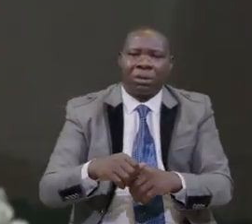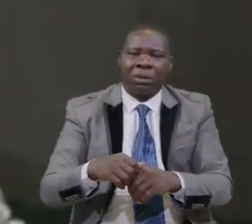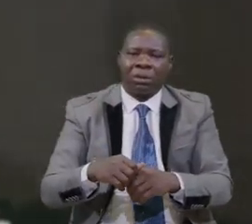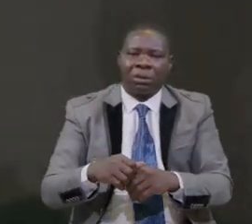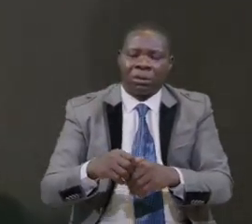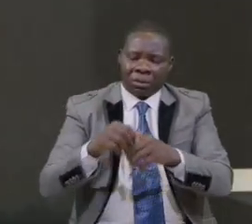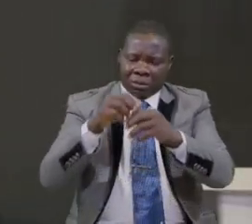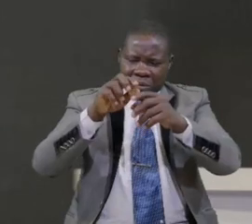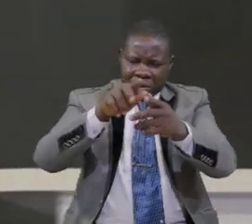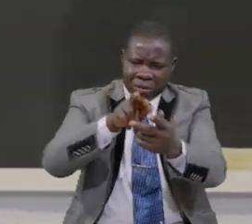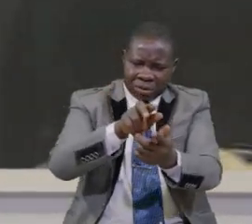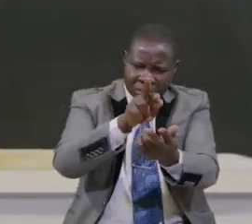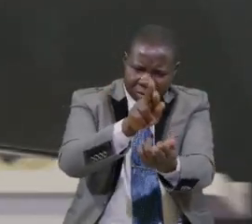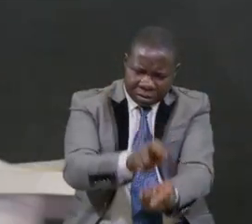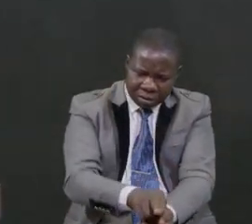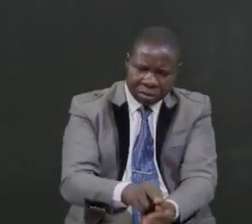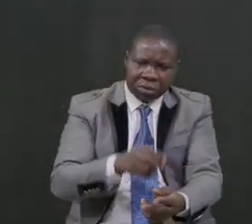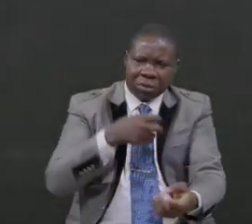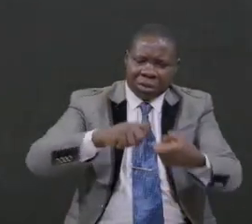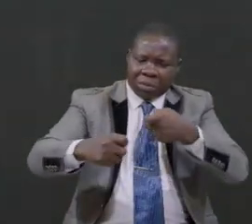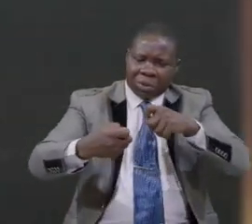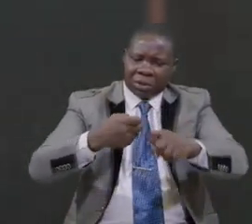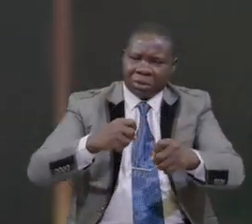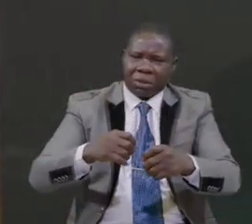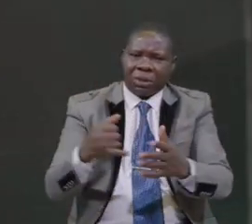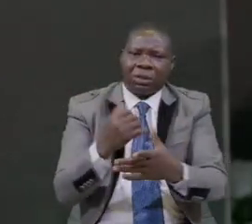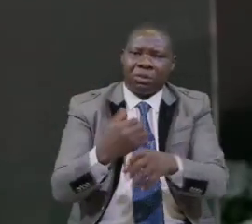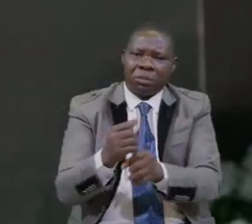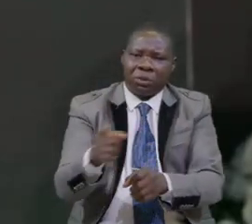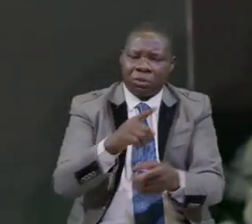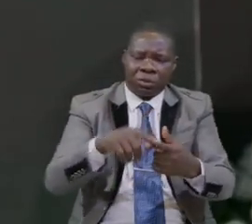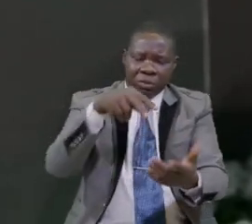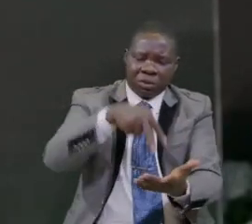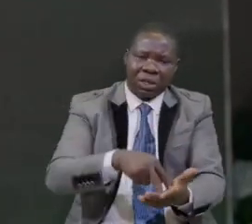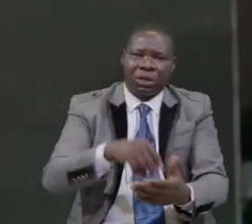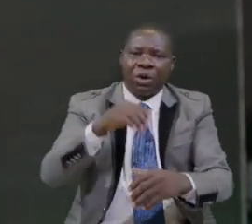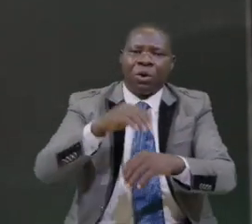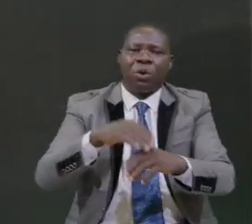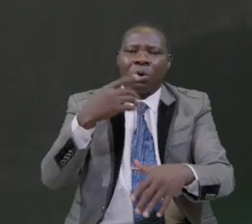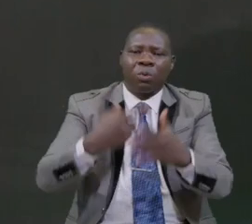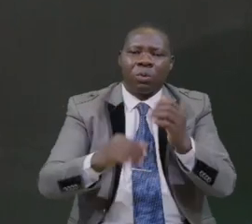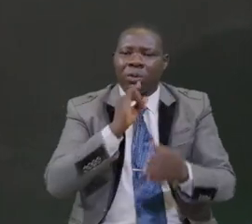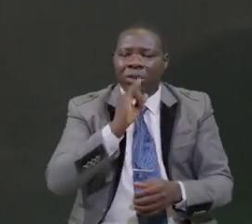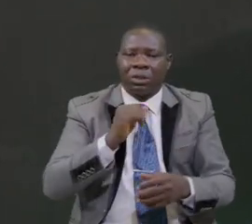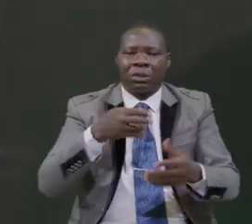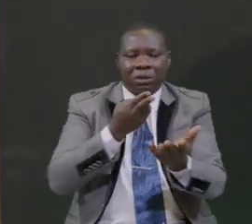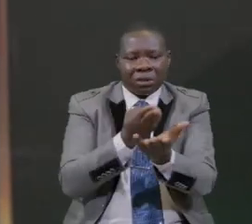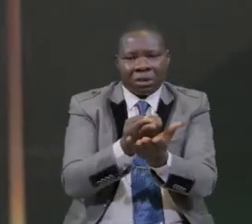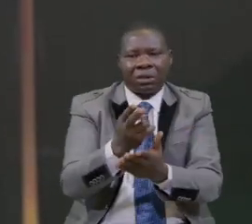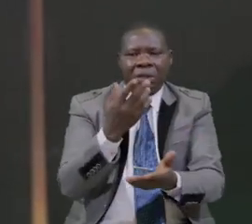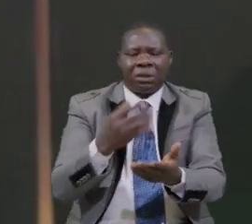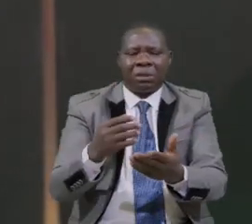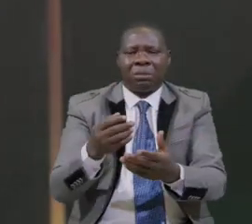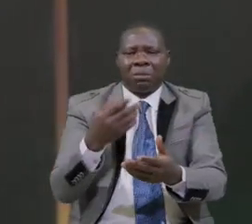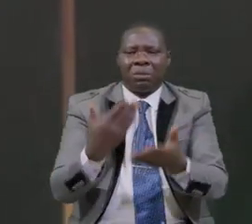la persécution. L'onction t'amène à tenir sur ce qui est juste, que les gens l'aiment